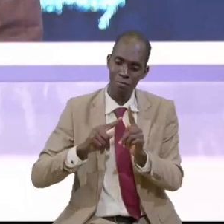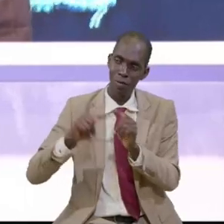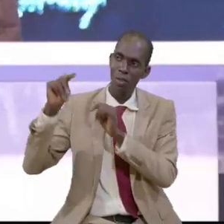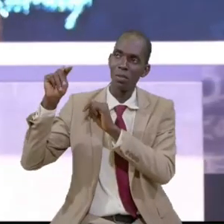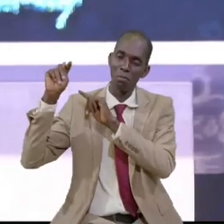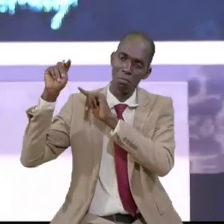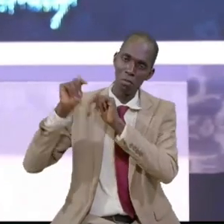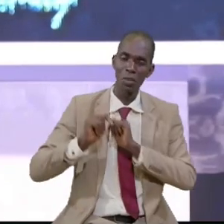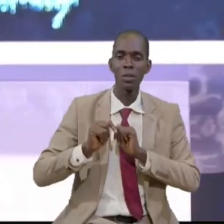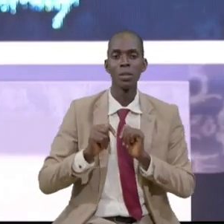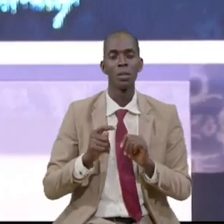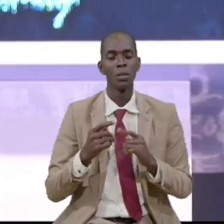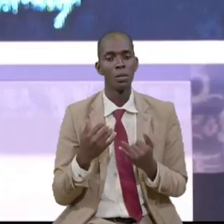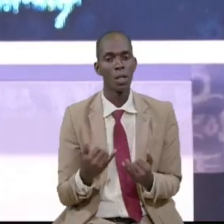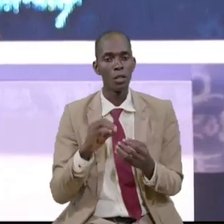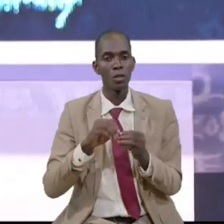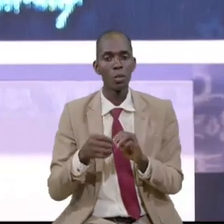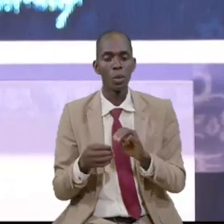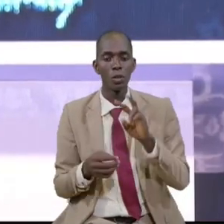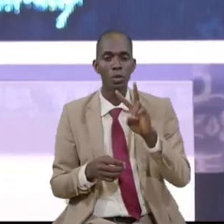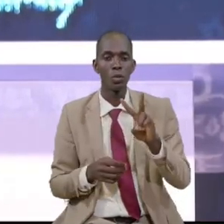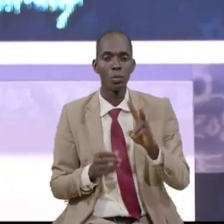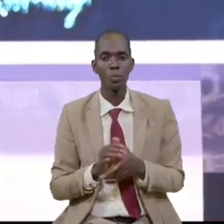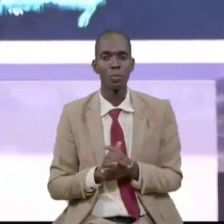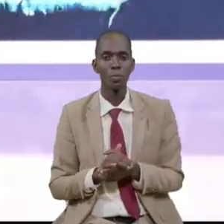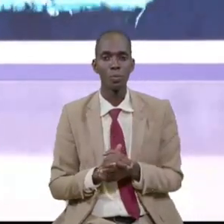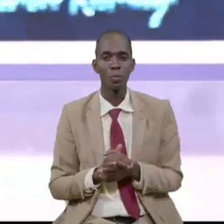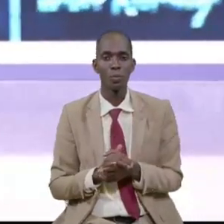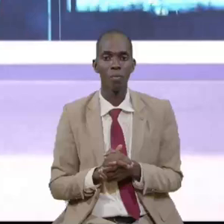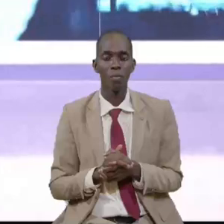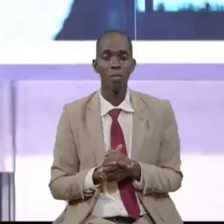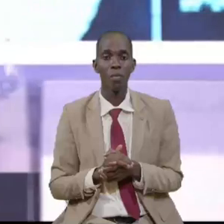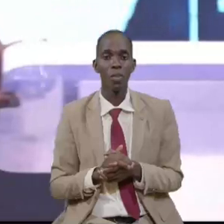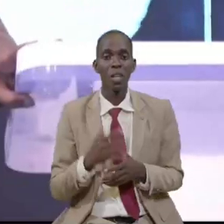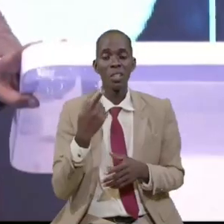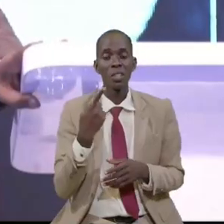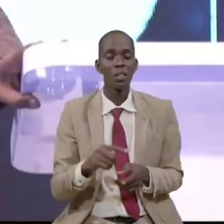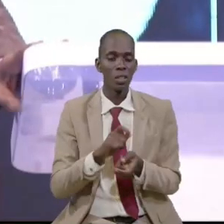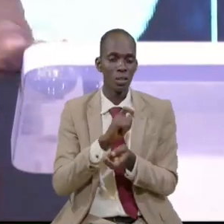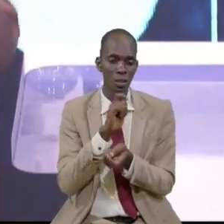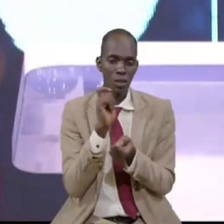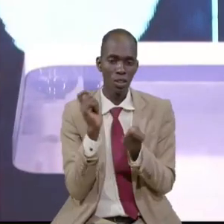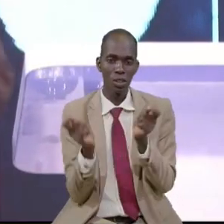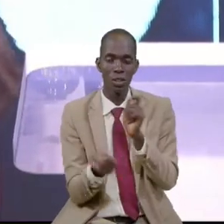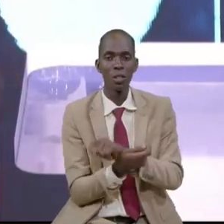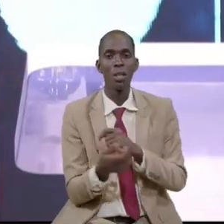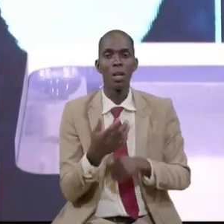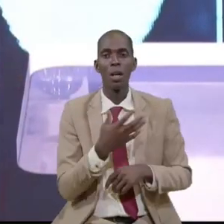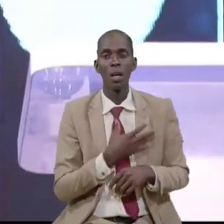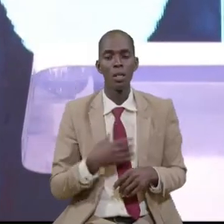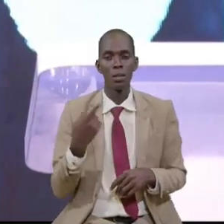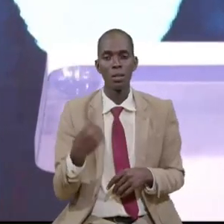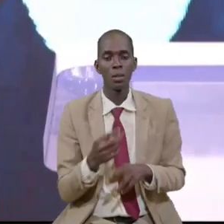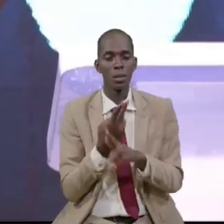partie ici 2è point nous allons voir la transformation et la